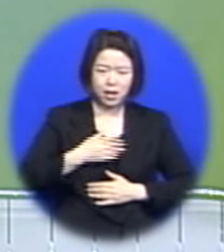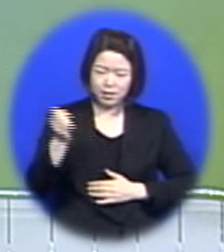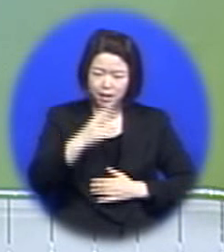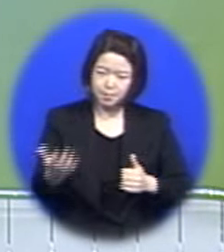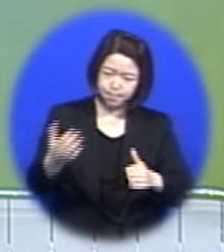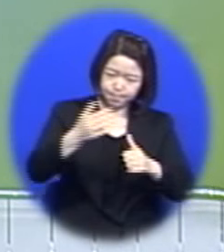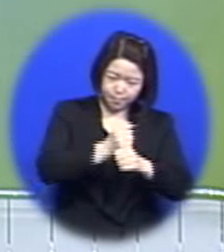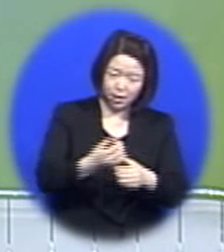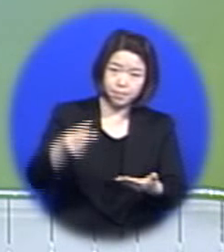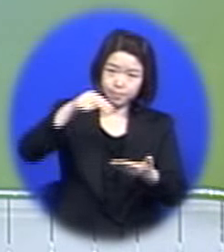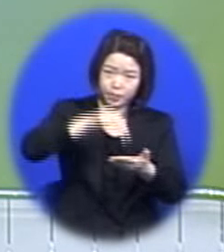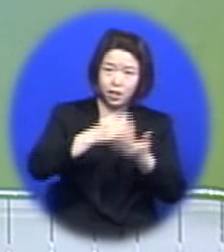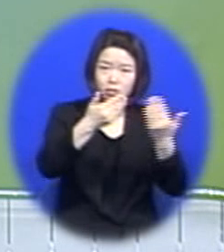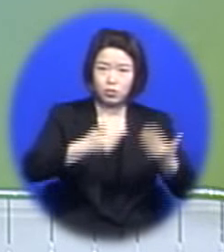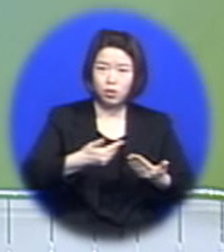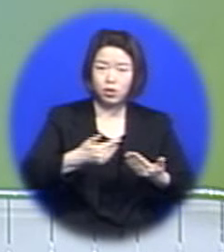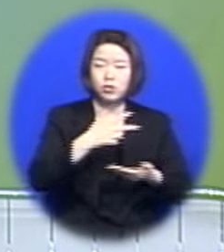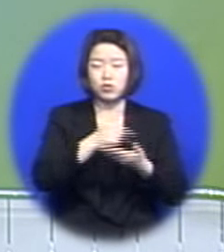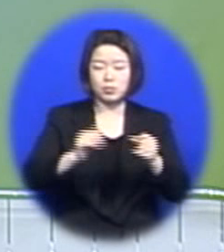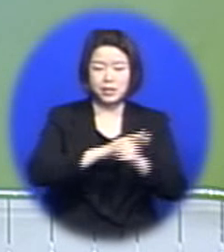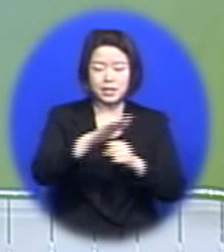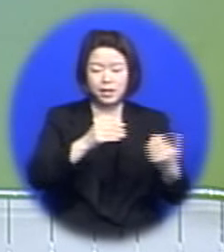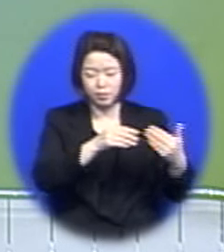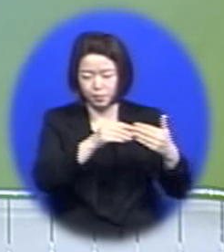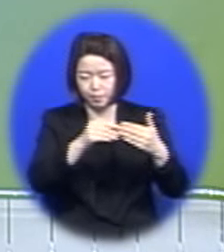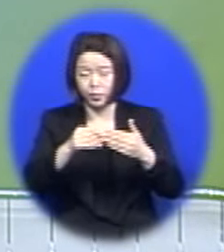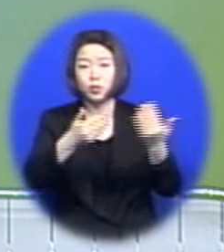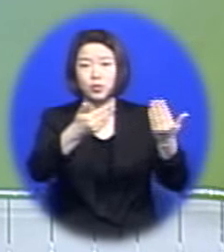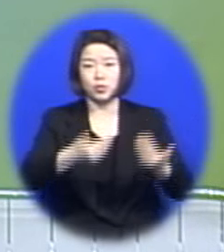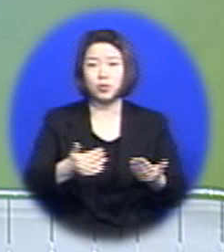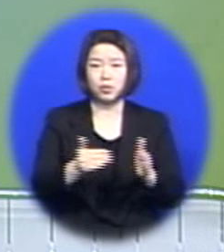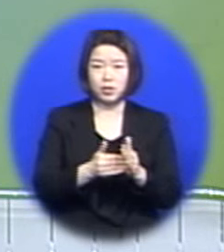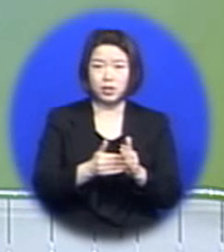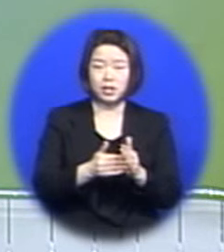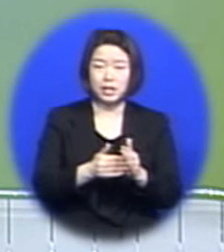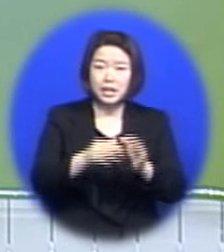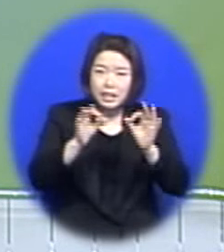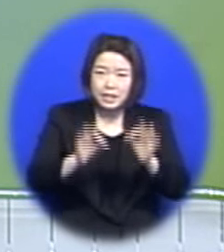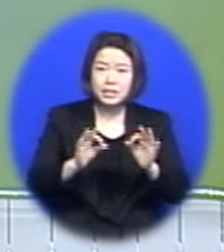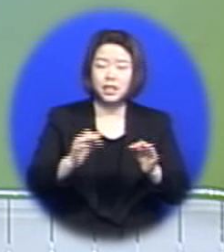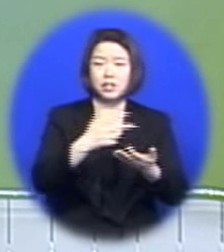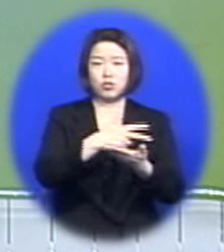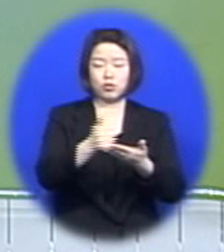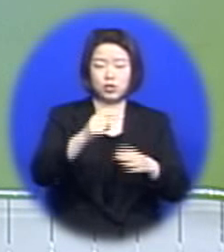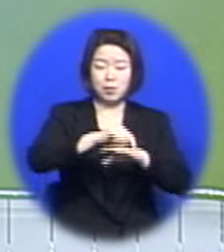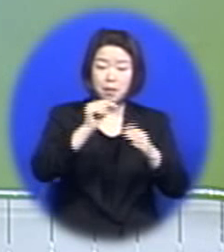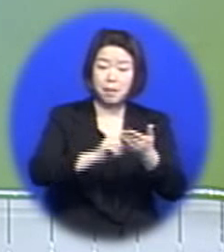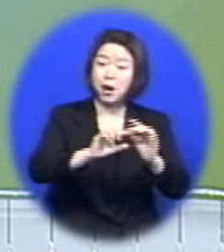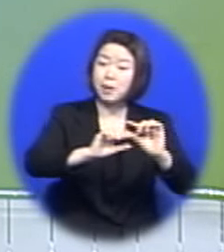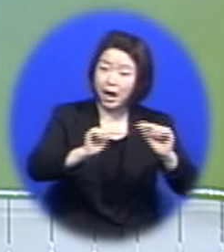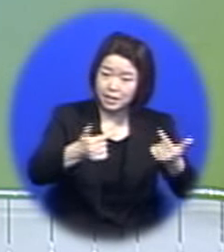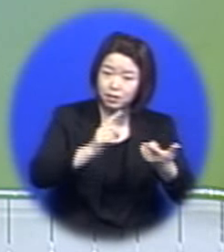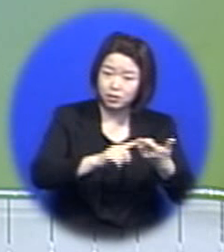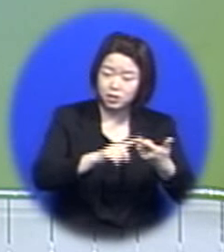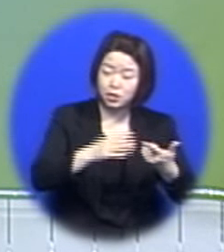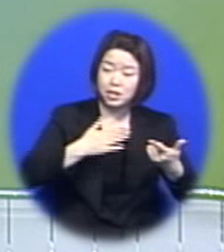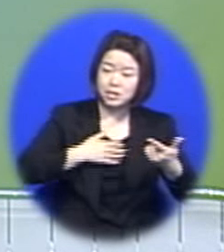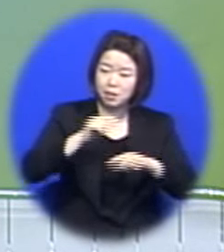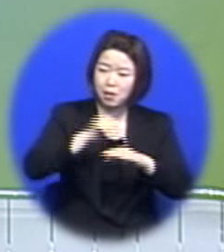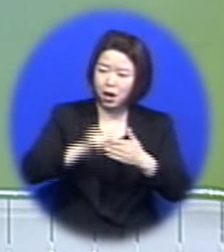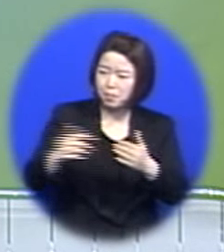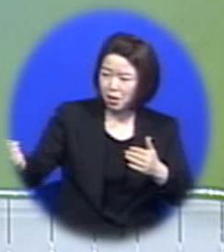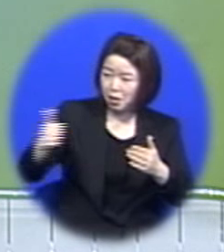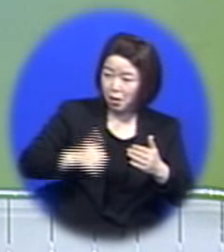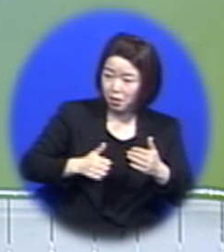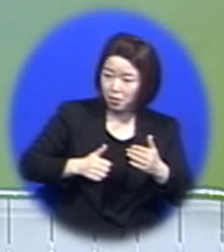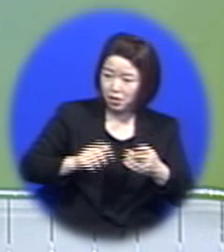일으켜주셨고 주님의 사랑으로 이끌어주셨습니다. 이제는 주님의 마음이 아닌 것을 제 마음에 머무르게 하는